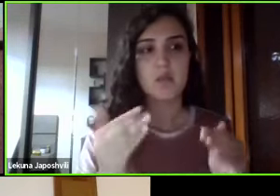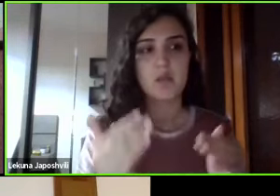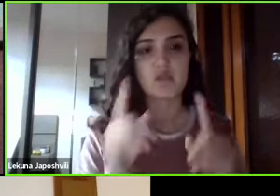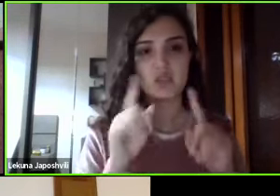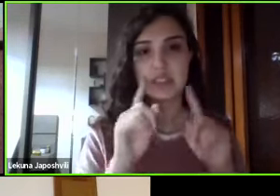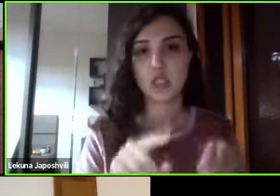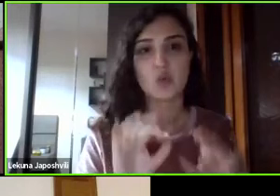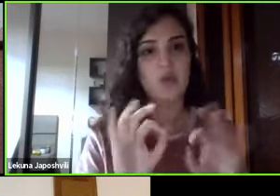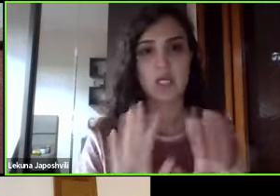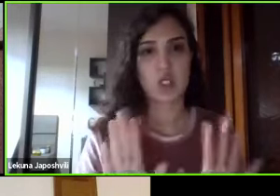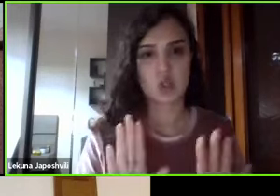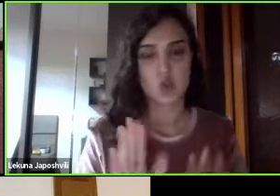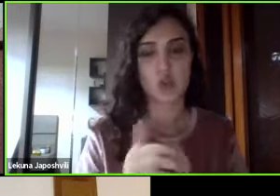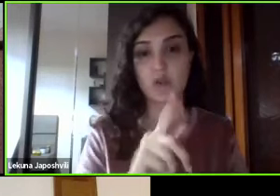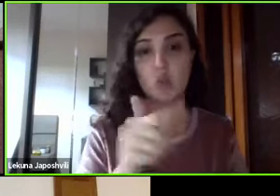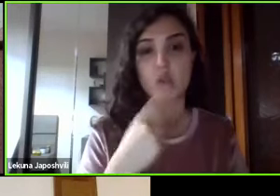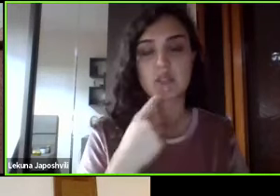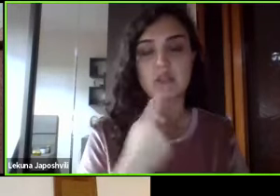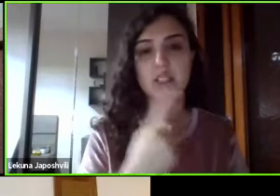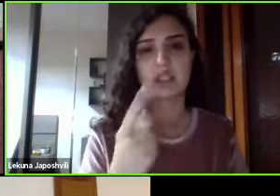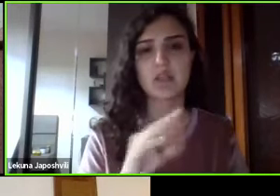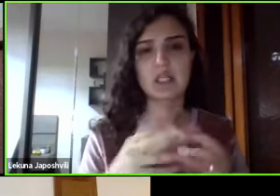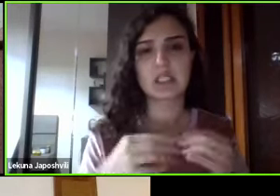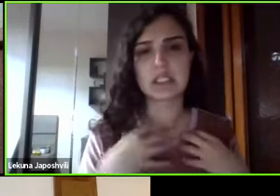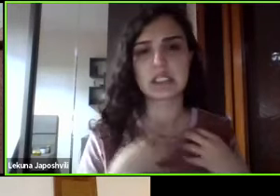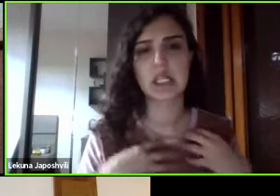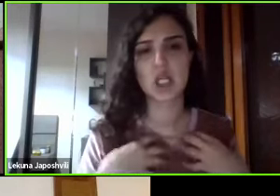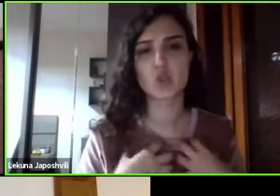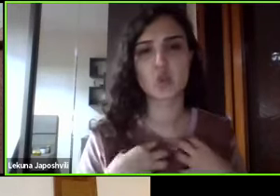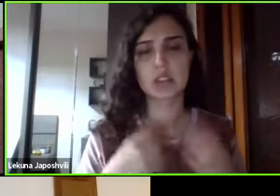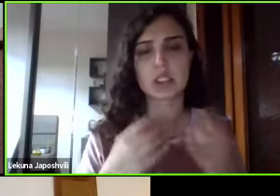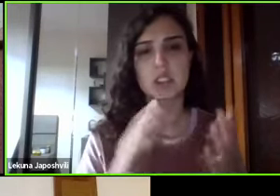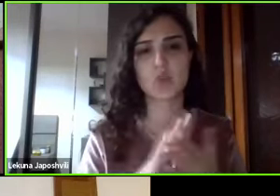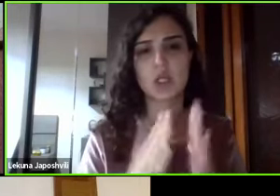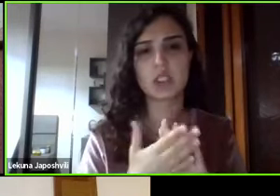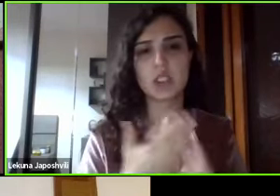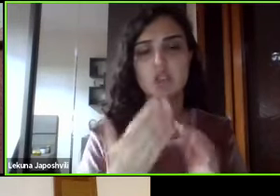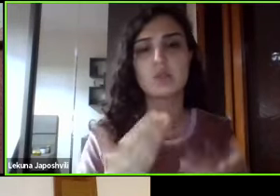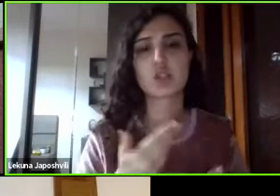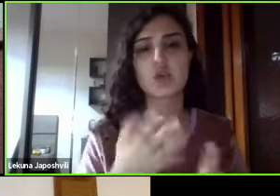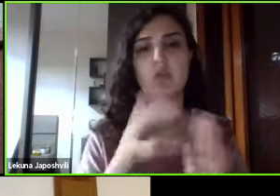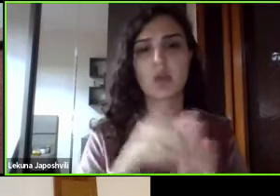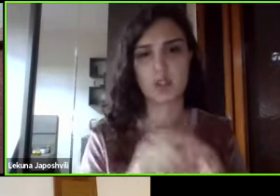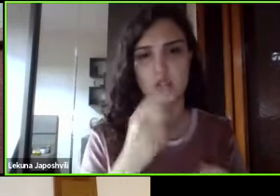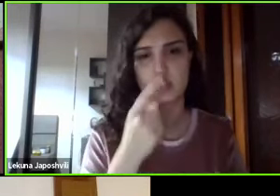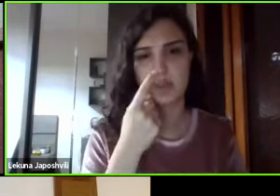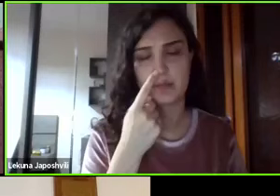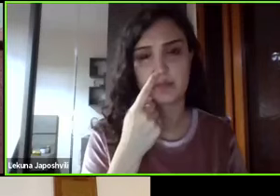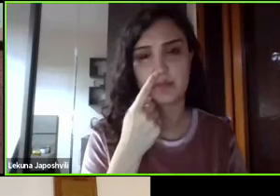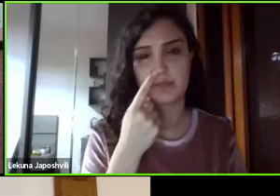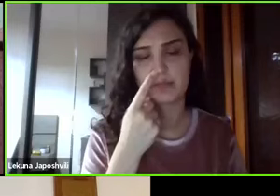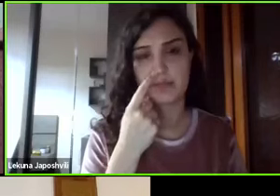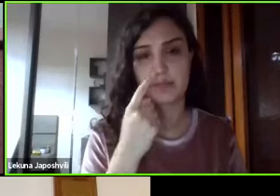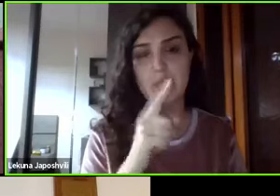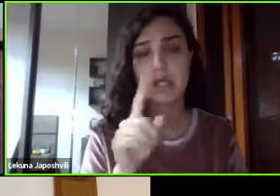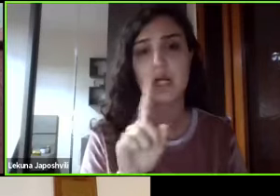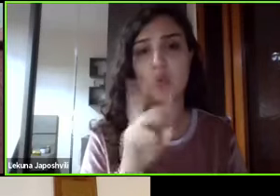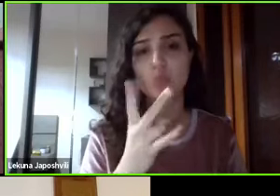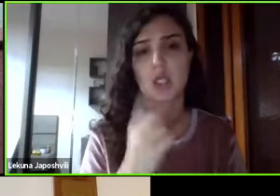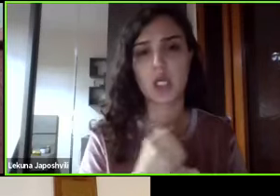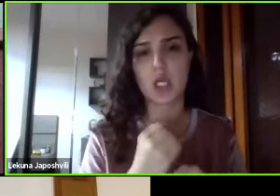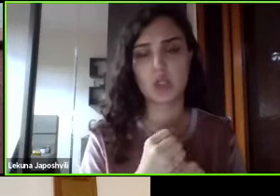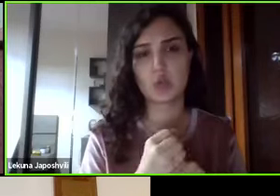დატოვება, როგორც თქვენ თქვით, ერთ-ერთ ყველაზე სტრესულ სიტუაციაში მის ცხოვრებაში, მაგრამ რა უნდა